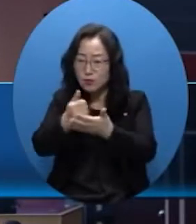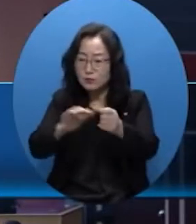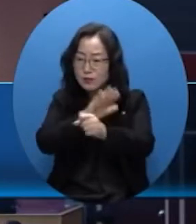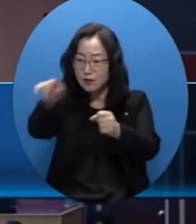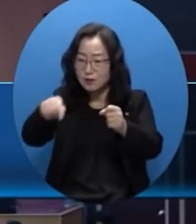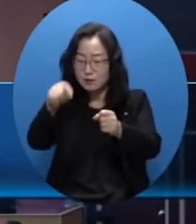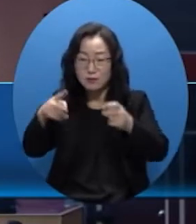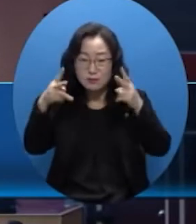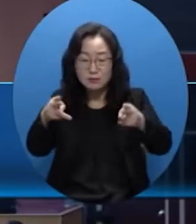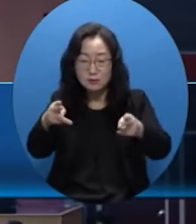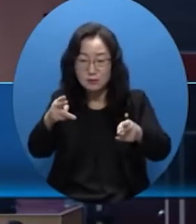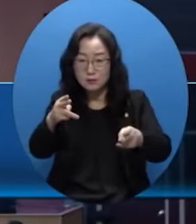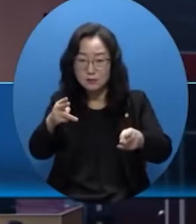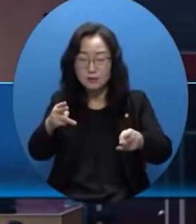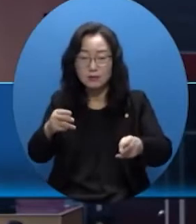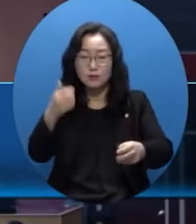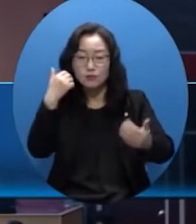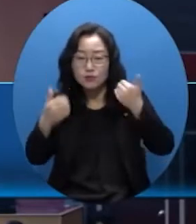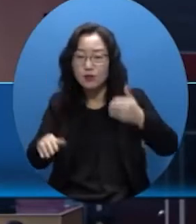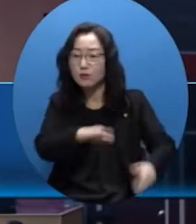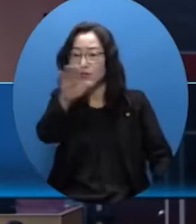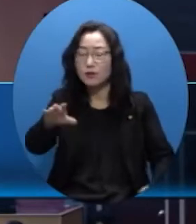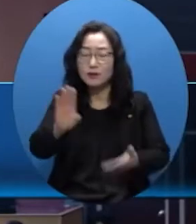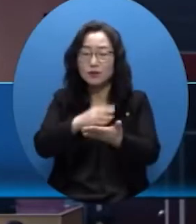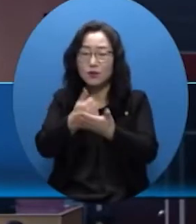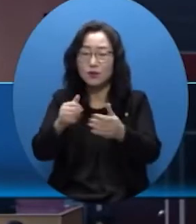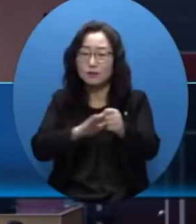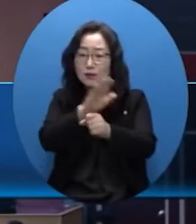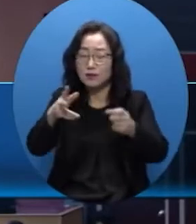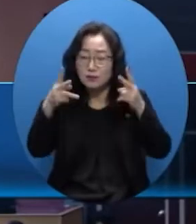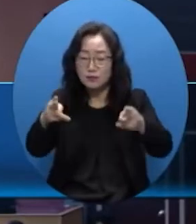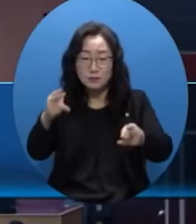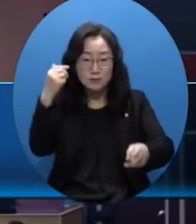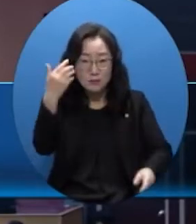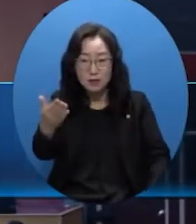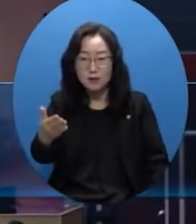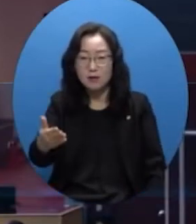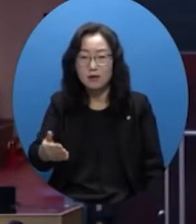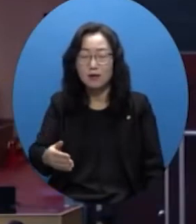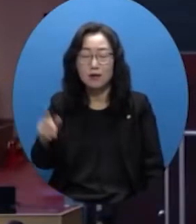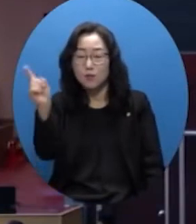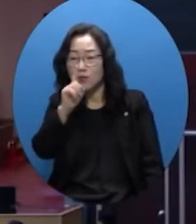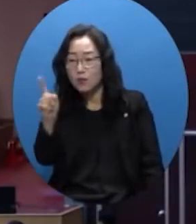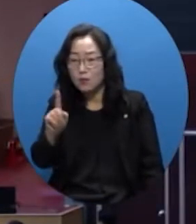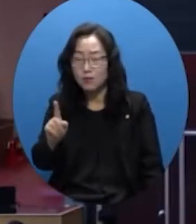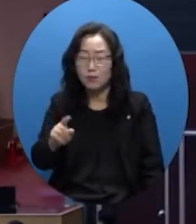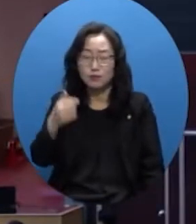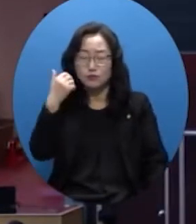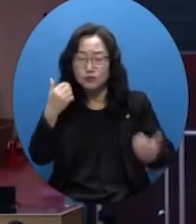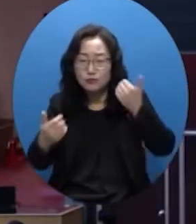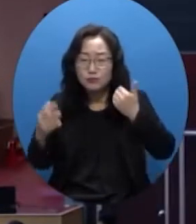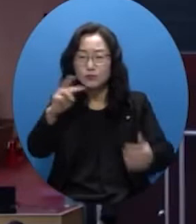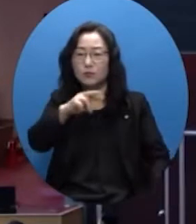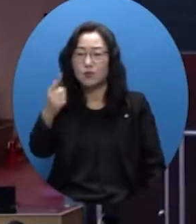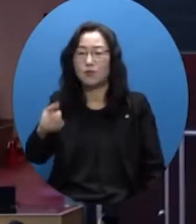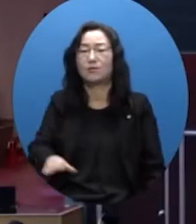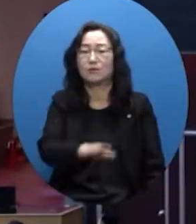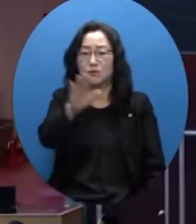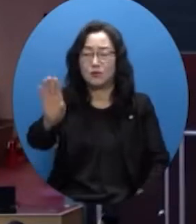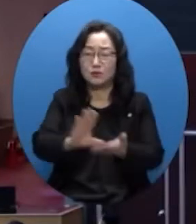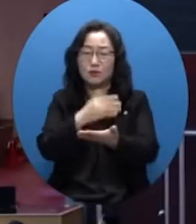끊으리요 너가 우리 그래서 사에서 끊으려 그 무엇도 그 두어도 우리를